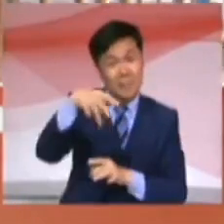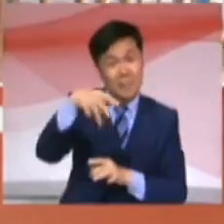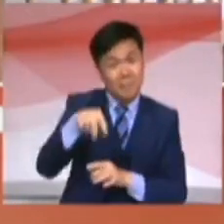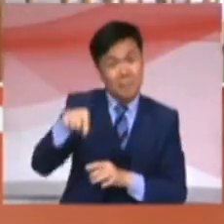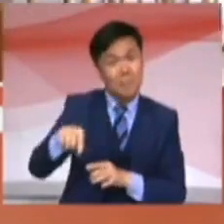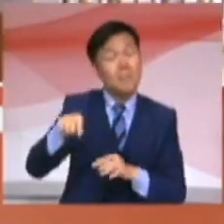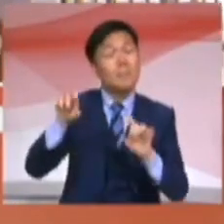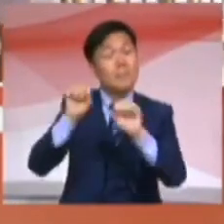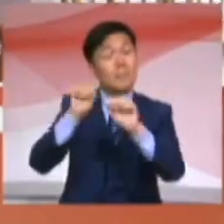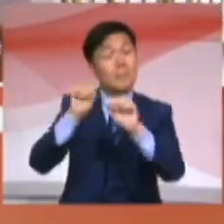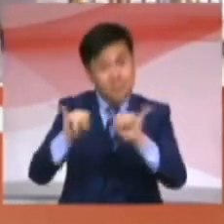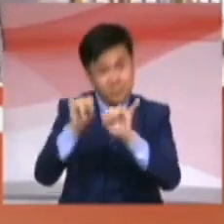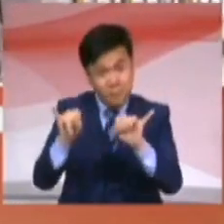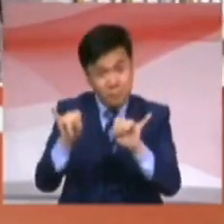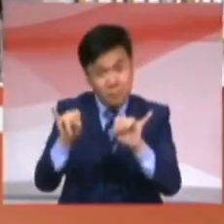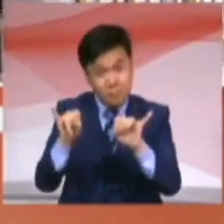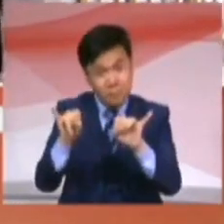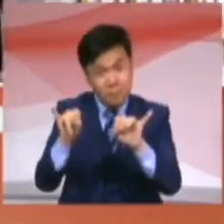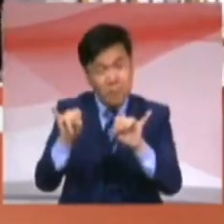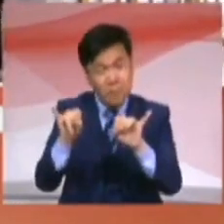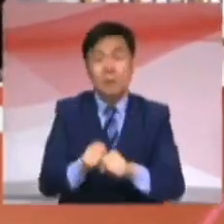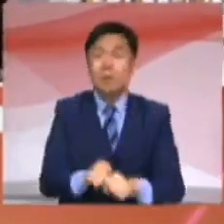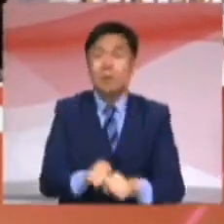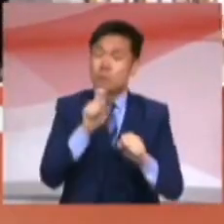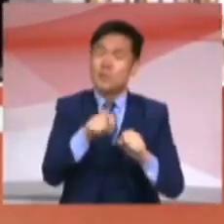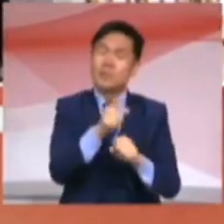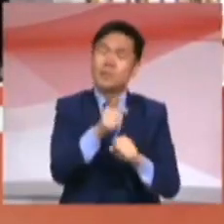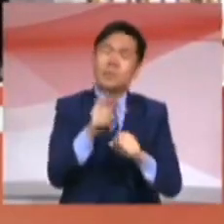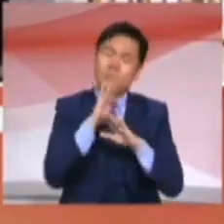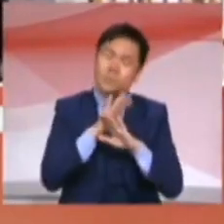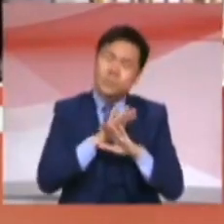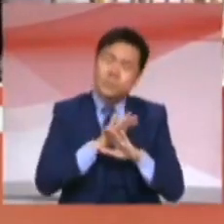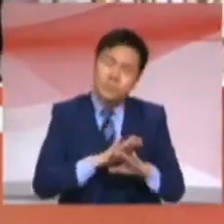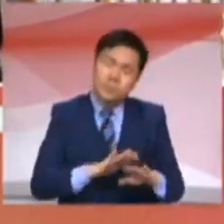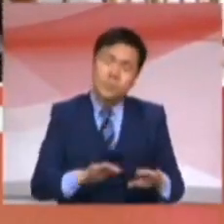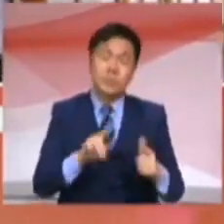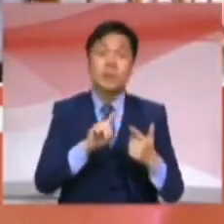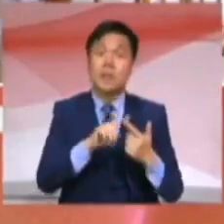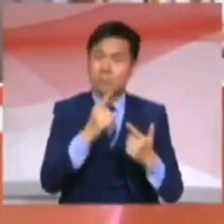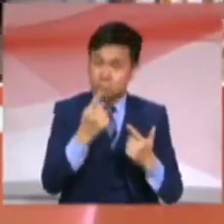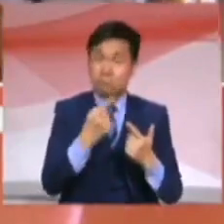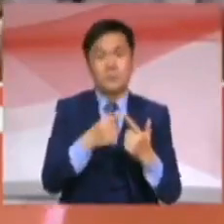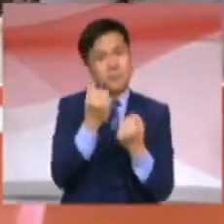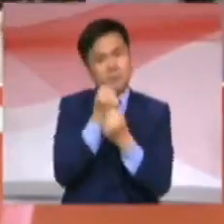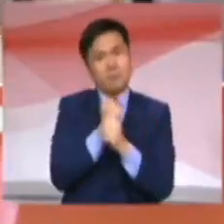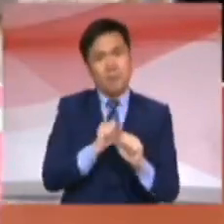ini dapat menduduki peperiksaan dalam keadaan tenang dan juga selamat.